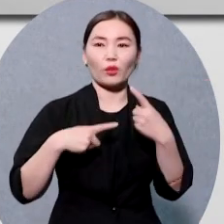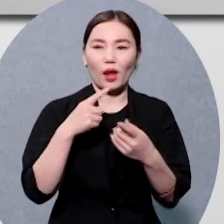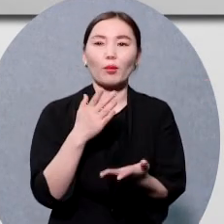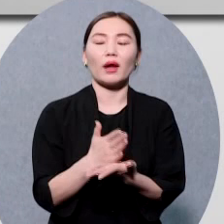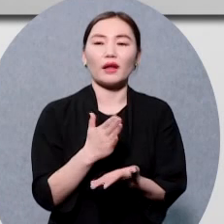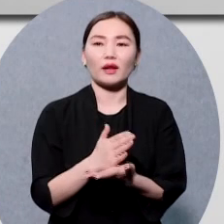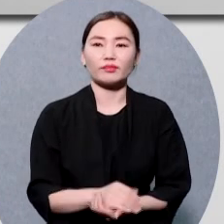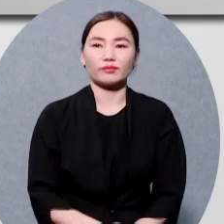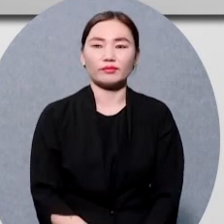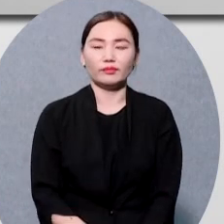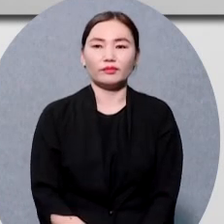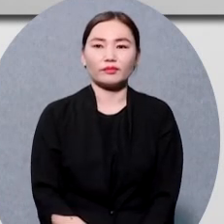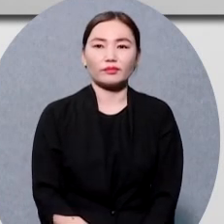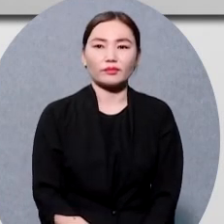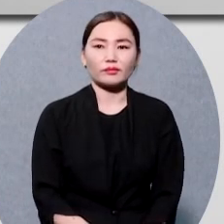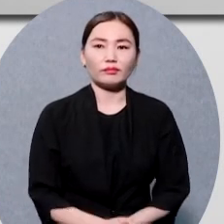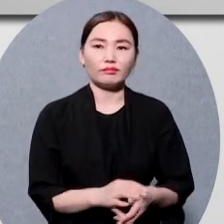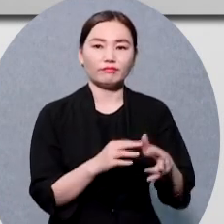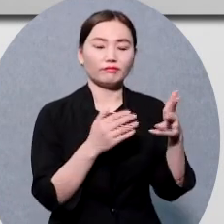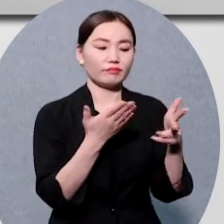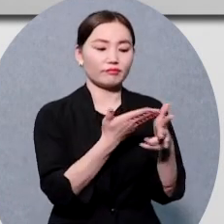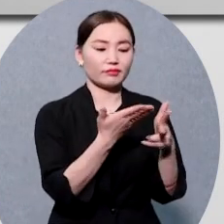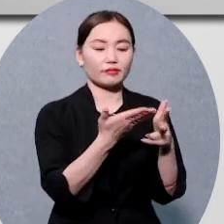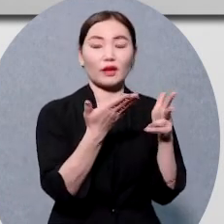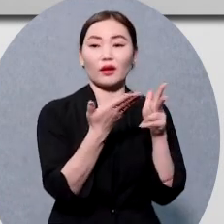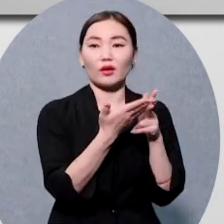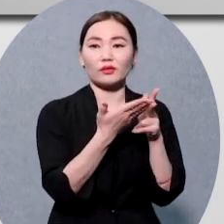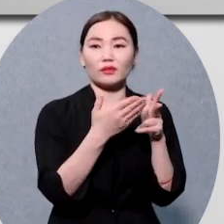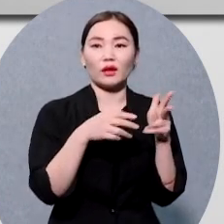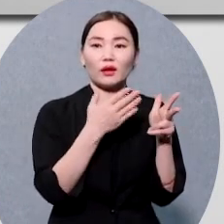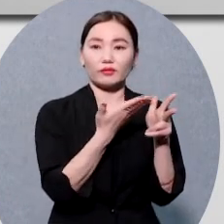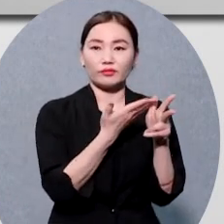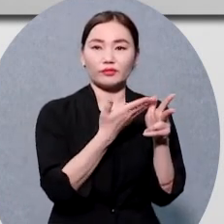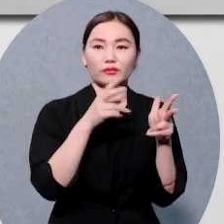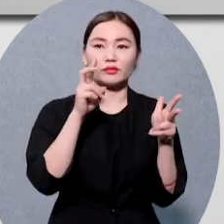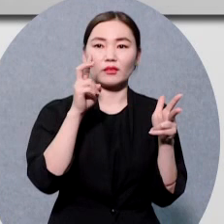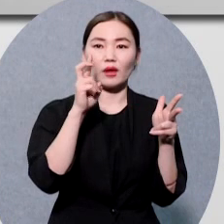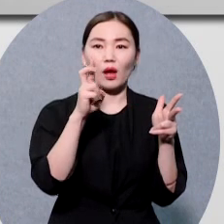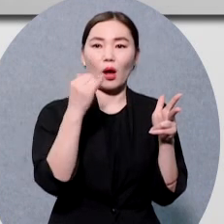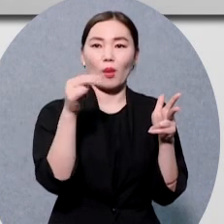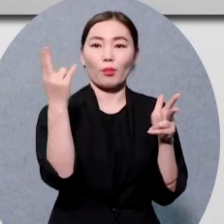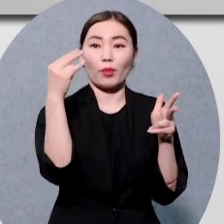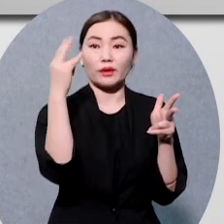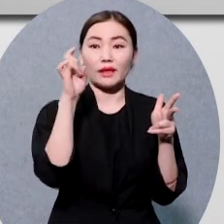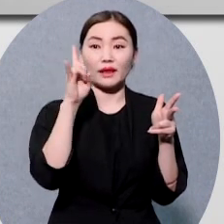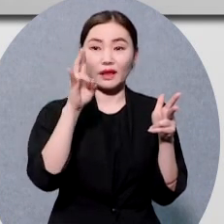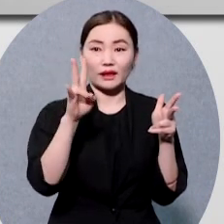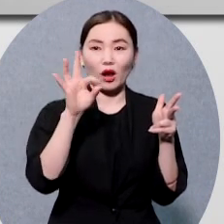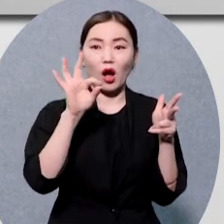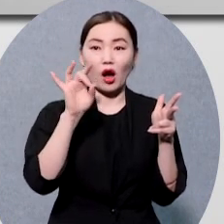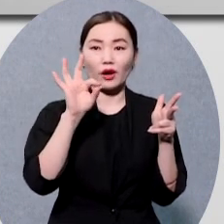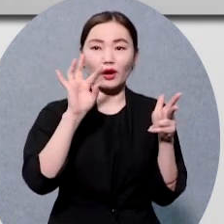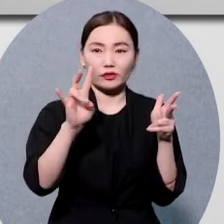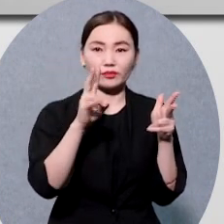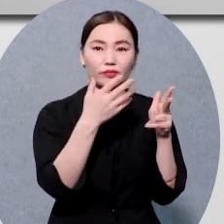байна гэж ингэж ойлгоорой. Хутагтын орн, цастын орн, гүүний сүүгэр цэнгэгчийн орн гэж энэтхэг төвд Монгол гурвыг